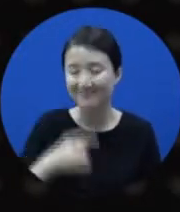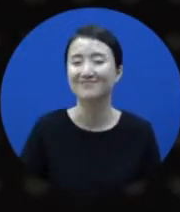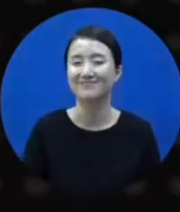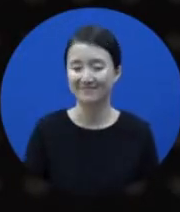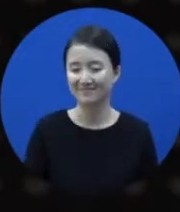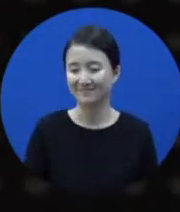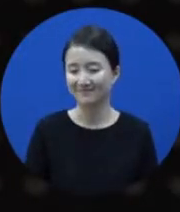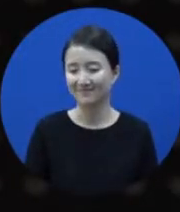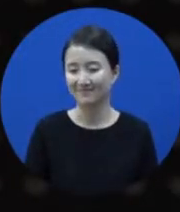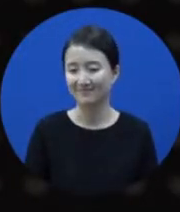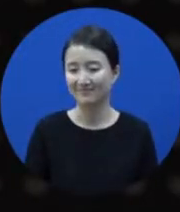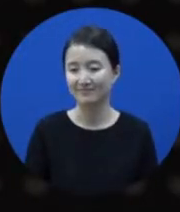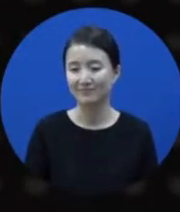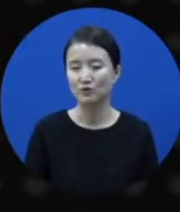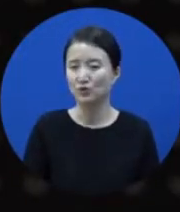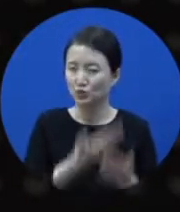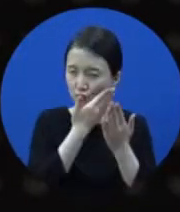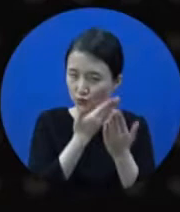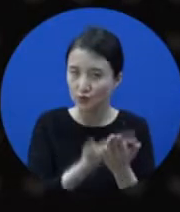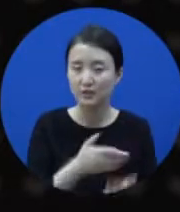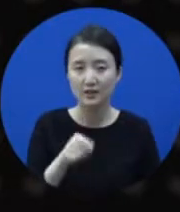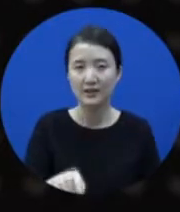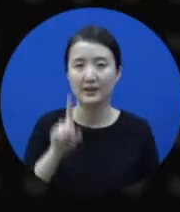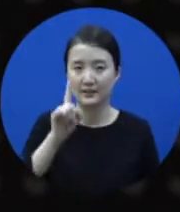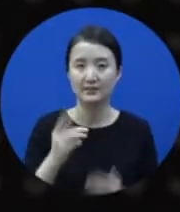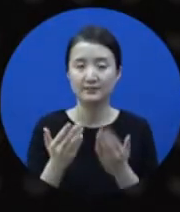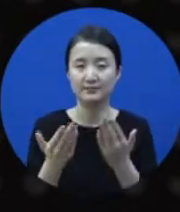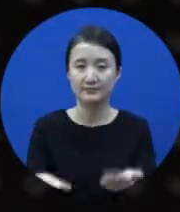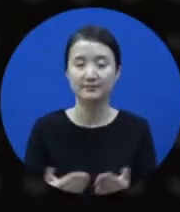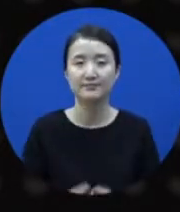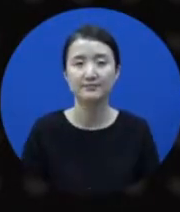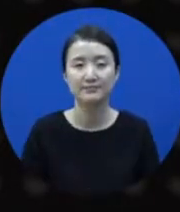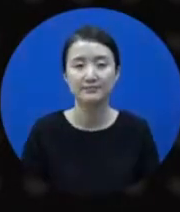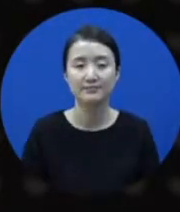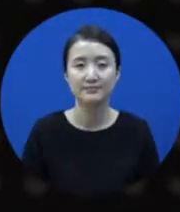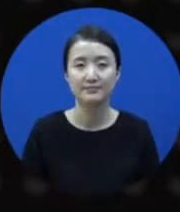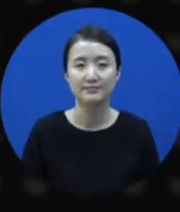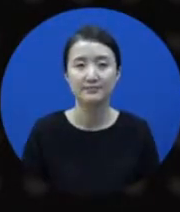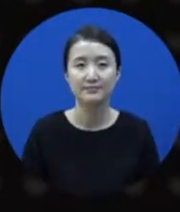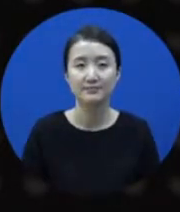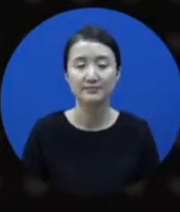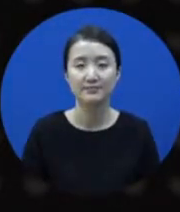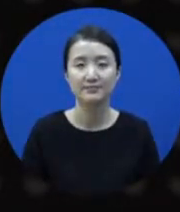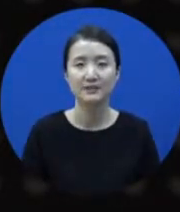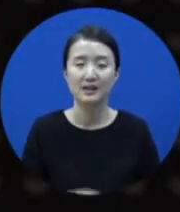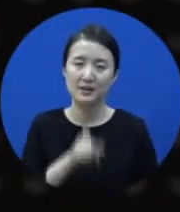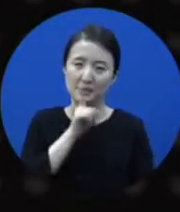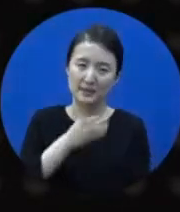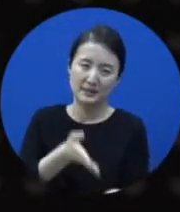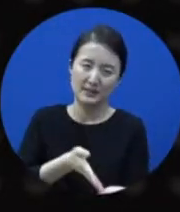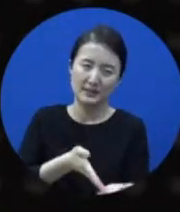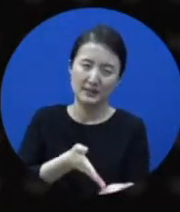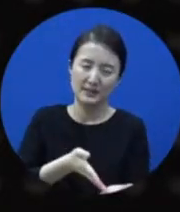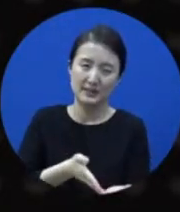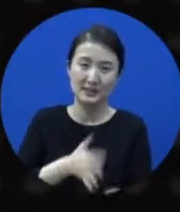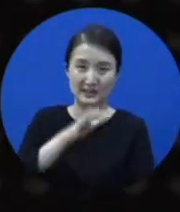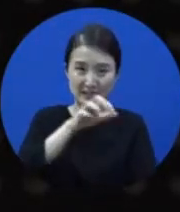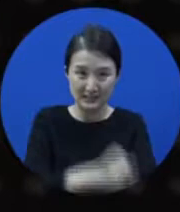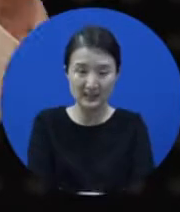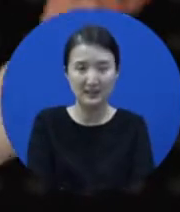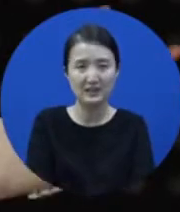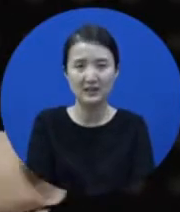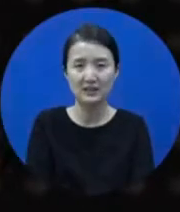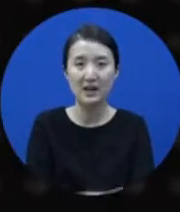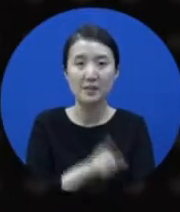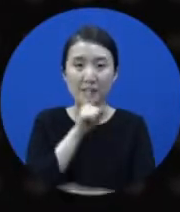정말 중요한 말씀을 드리겠습니다. 말은요. 말만 잘한다고 말을 잘하는 건 아니에요. 네. 말을